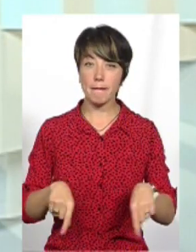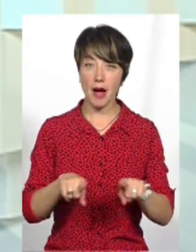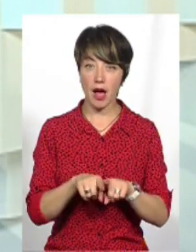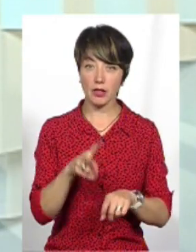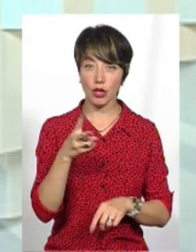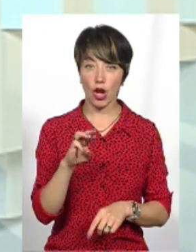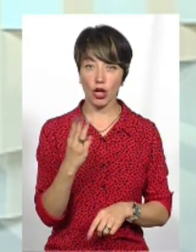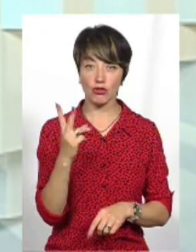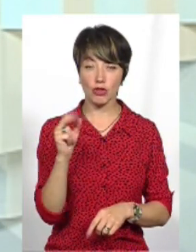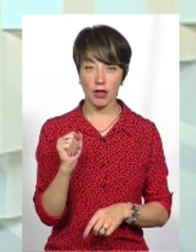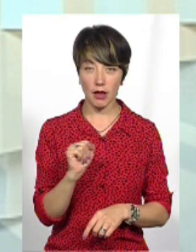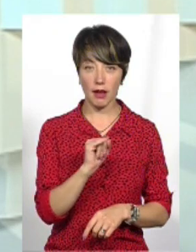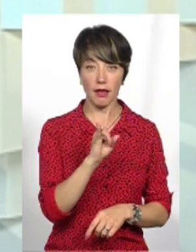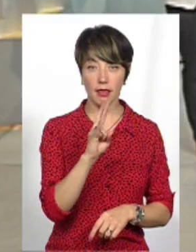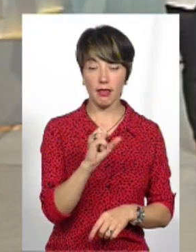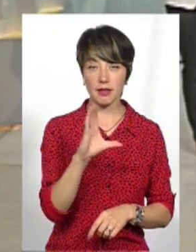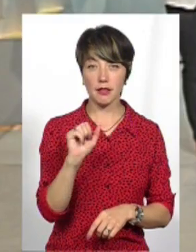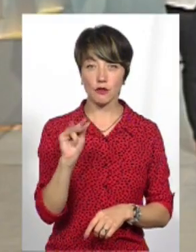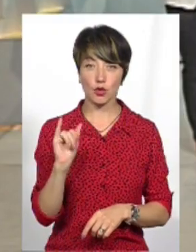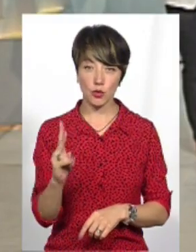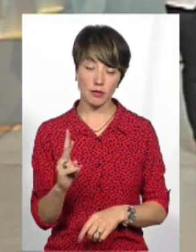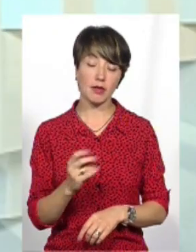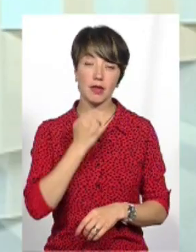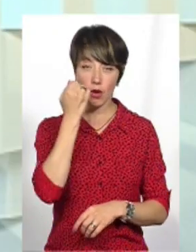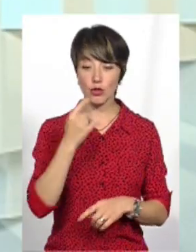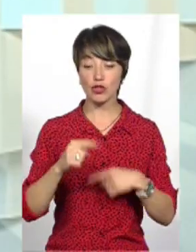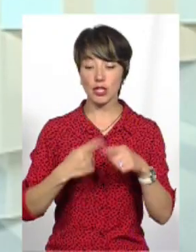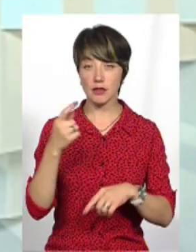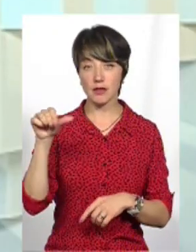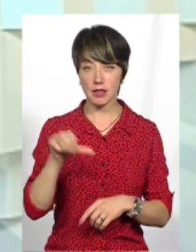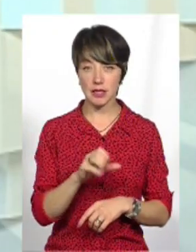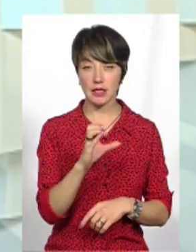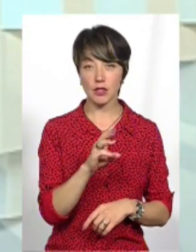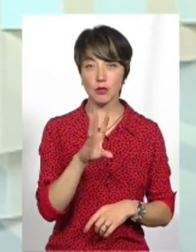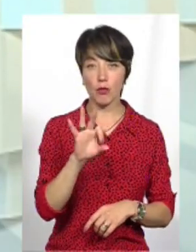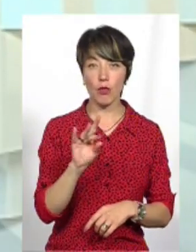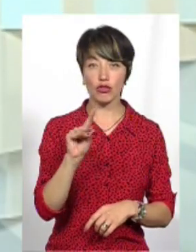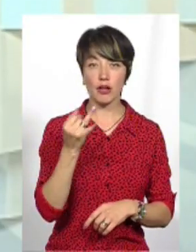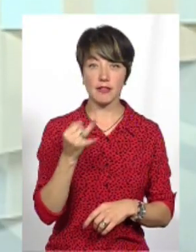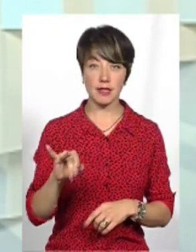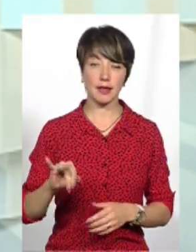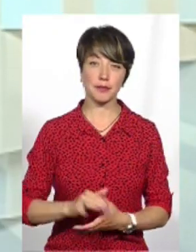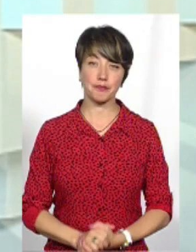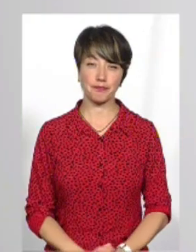Олега Ляшка Інною Савчук. Дякую вам. І за хвилину чекаємо на Станіслава Сморжевського.